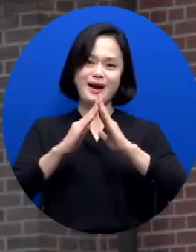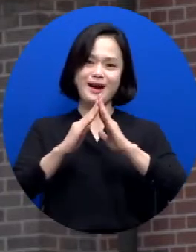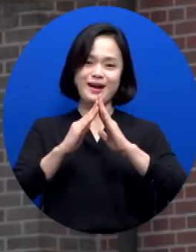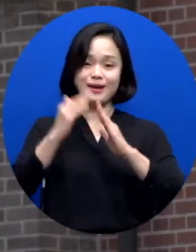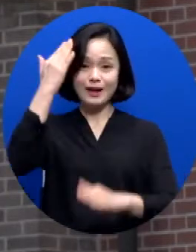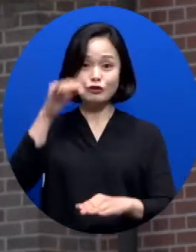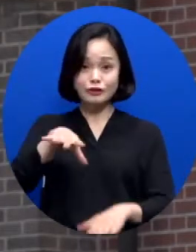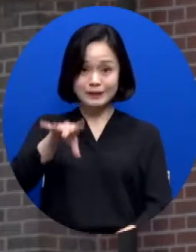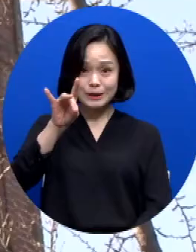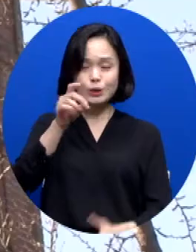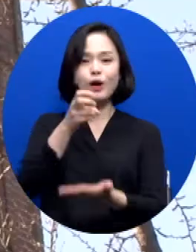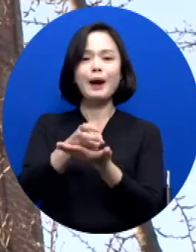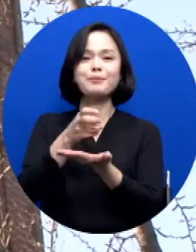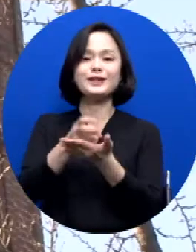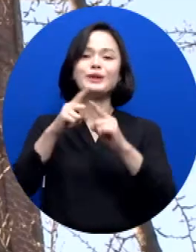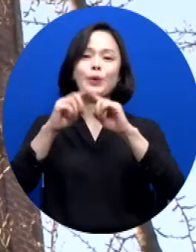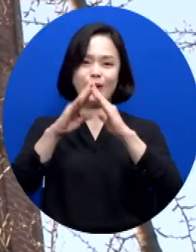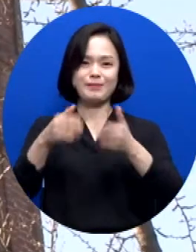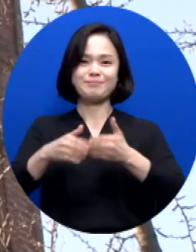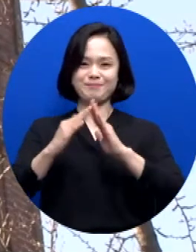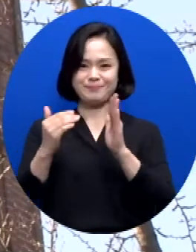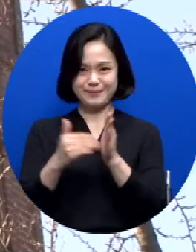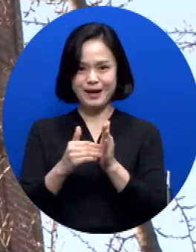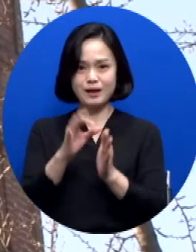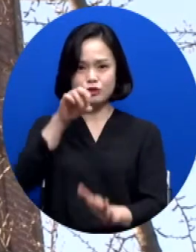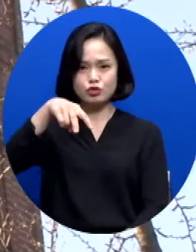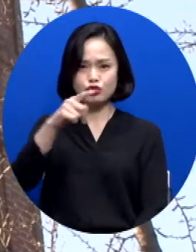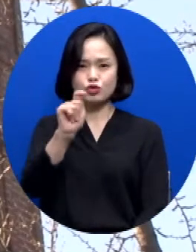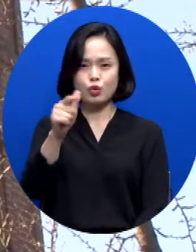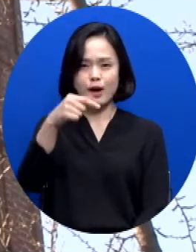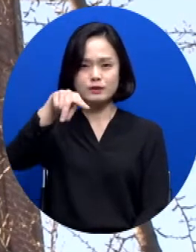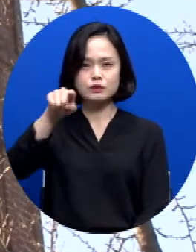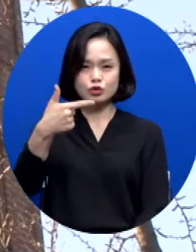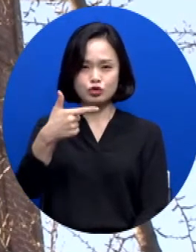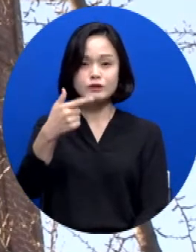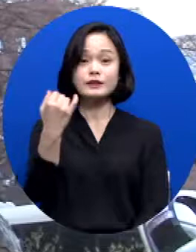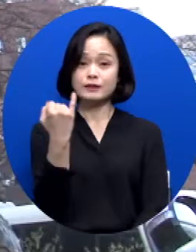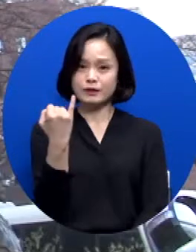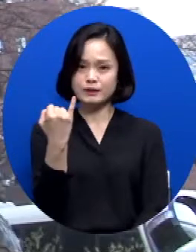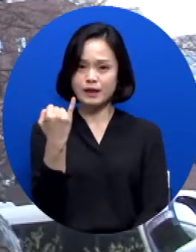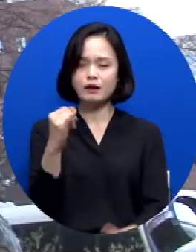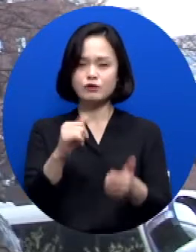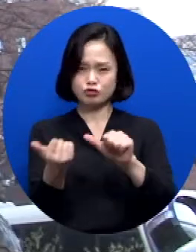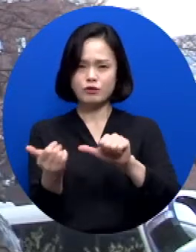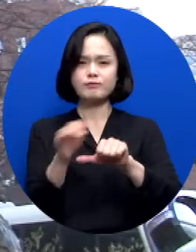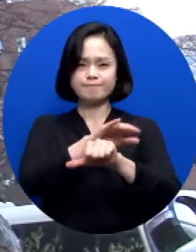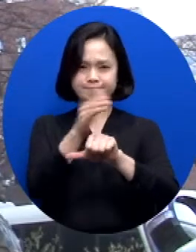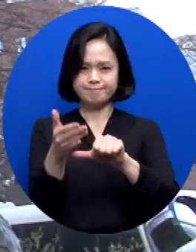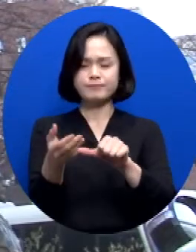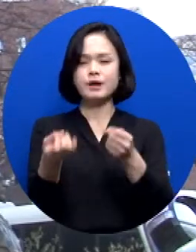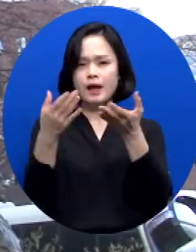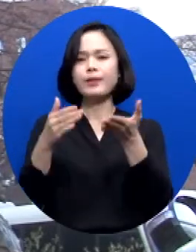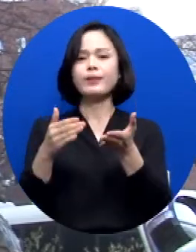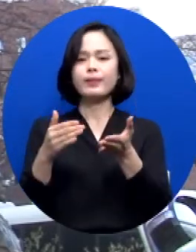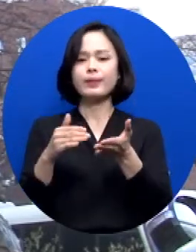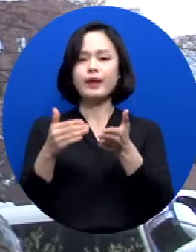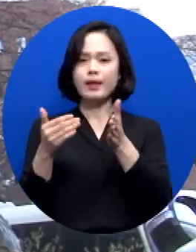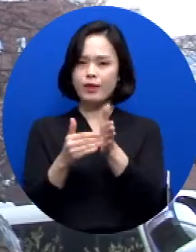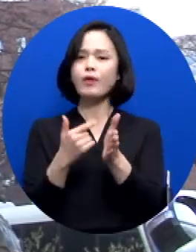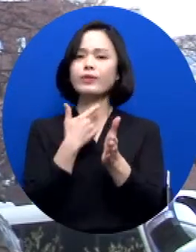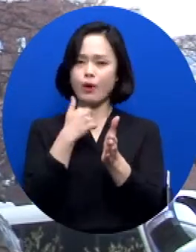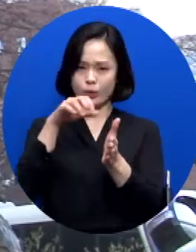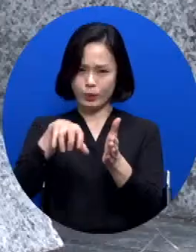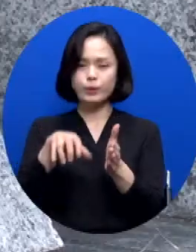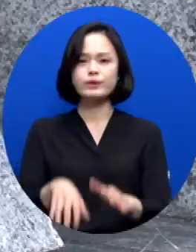최초의 근대식 결혼식과 유관순 열사의 장례식이 열린 곳이기도 합니다 서울시는 정 동 교회는